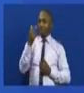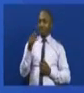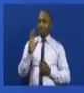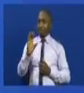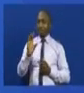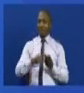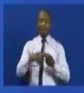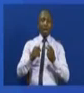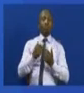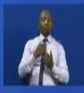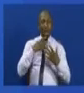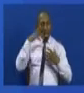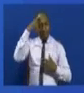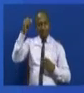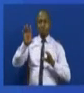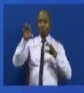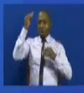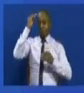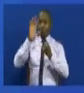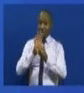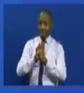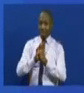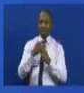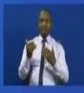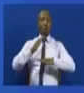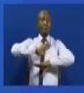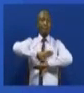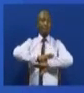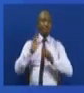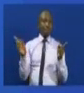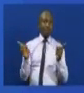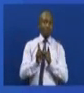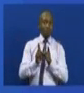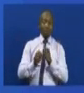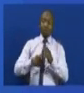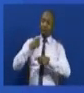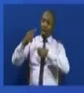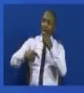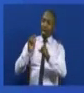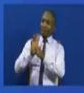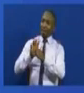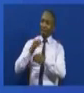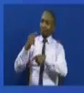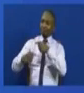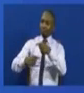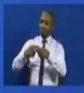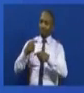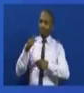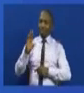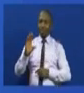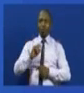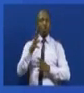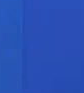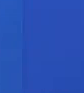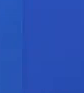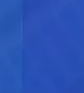shaka umejifunza mengi, na sasa tupate mapumziko mafupi. Tutakuja na mengine mengi ambayo tumekuandalia usiku huu katika TBC Aridhio. Tafadhali